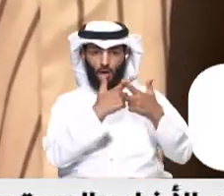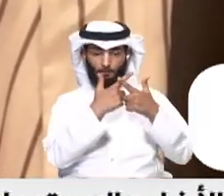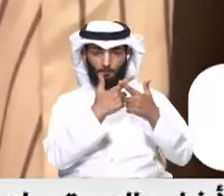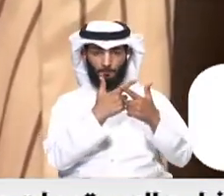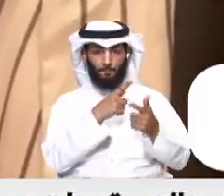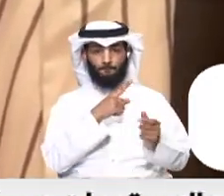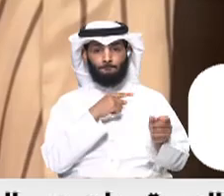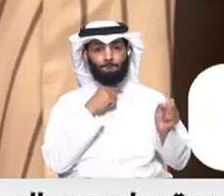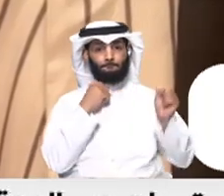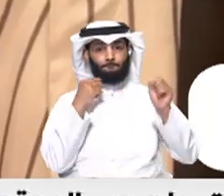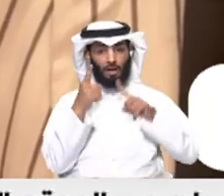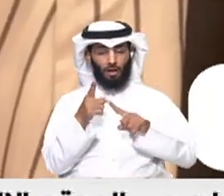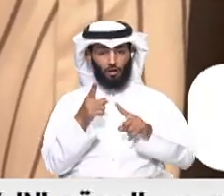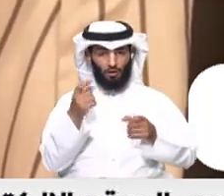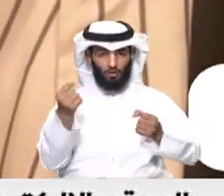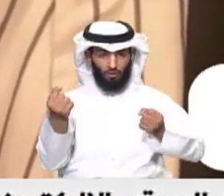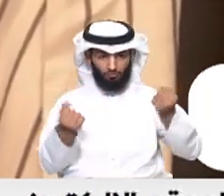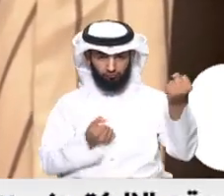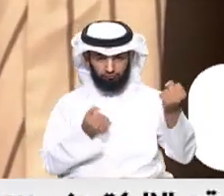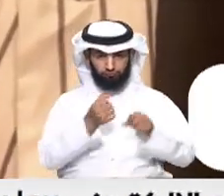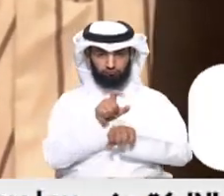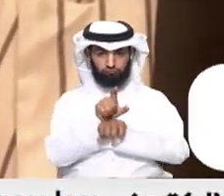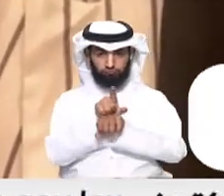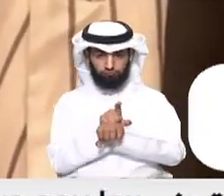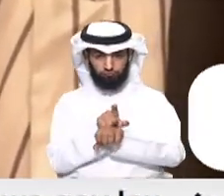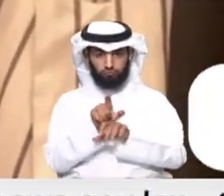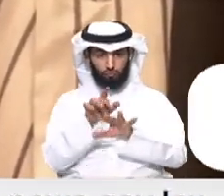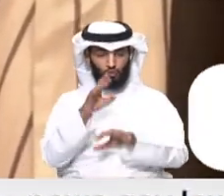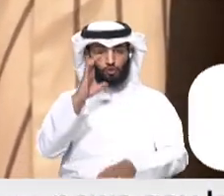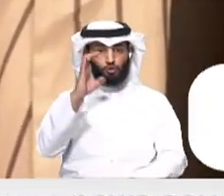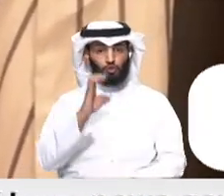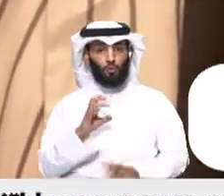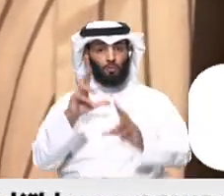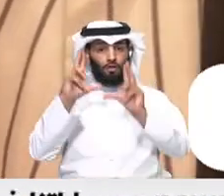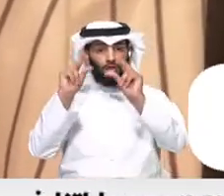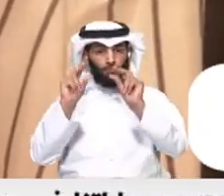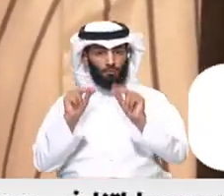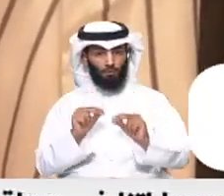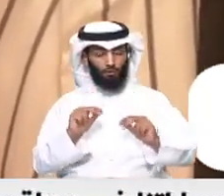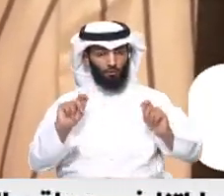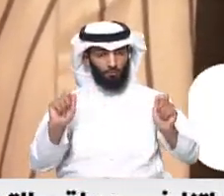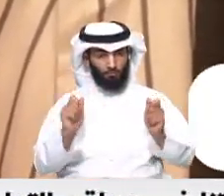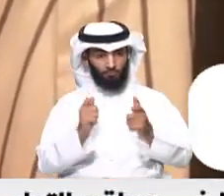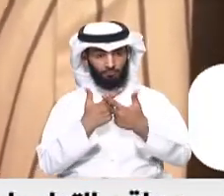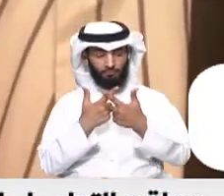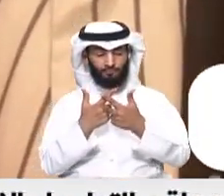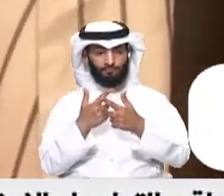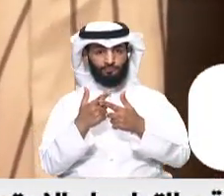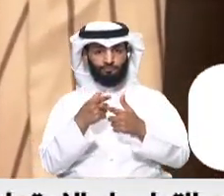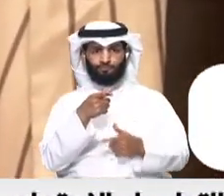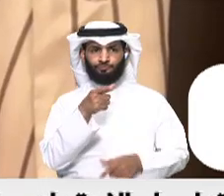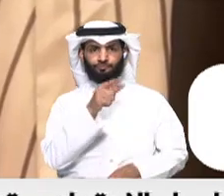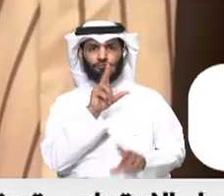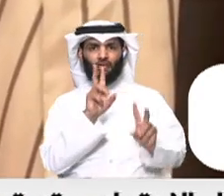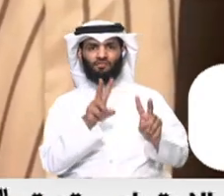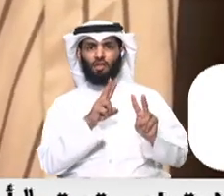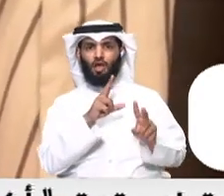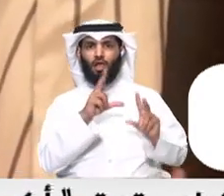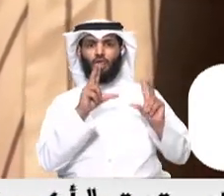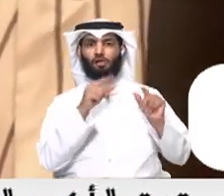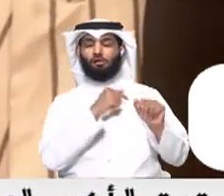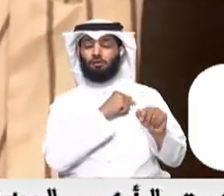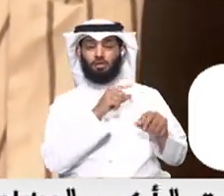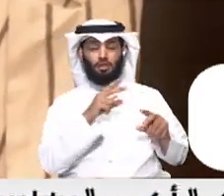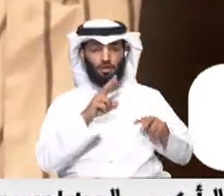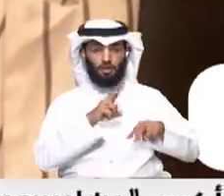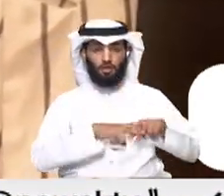البري الذي سيطال الحدود الجنوبية للبنان وبحسب ما تطالب إسرائيل بمنطقة عازلة